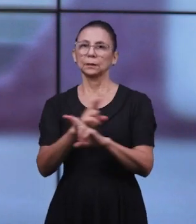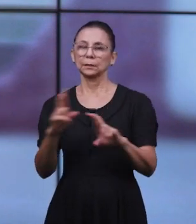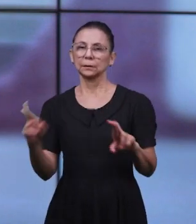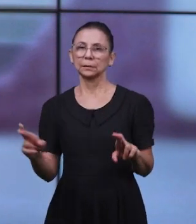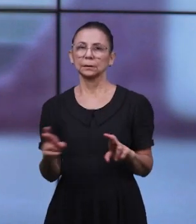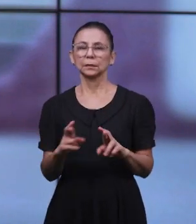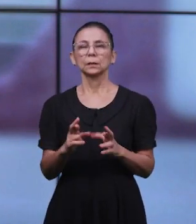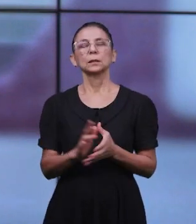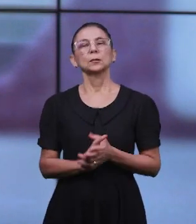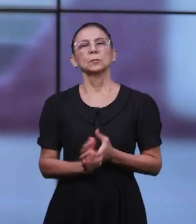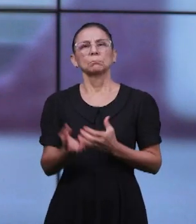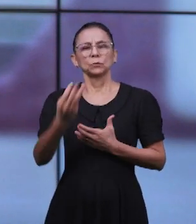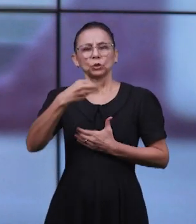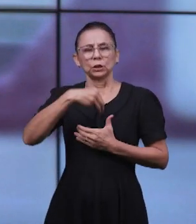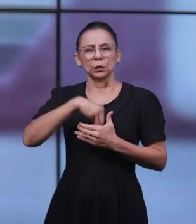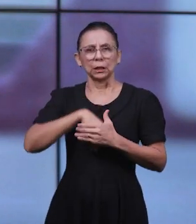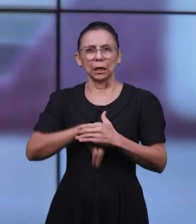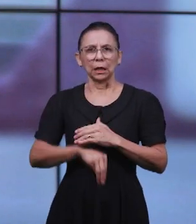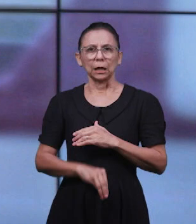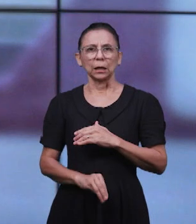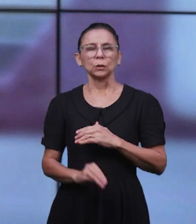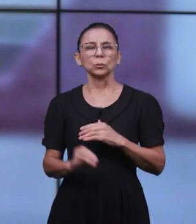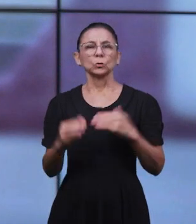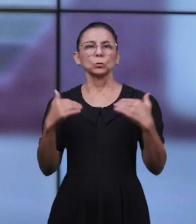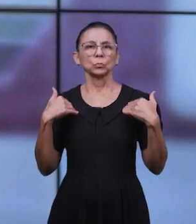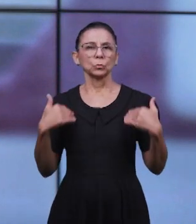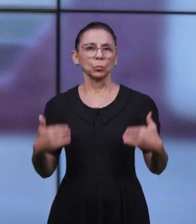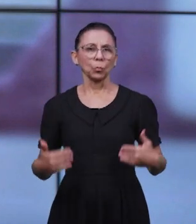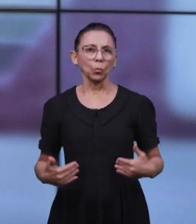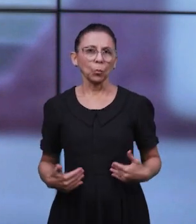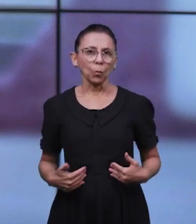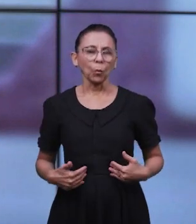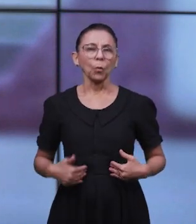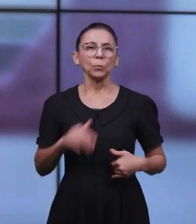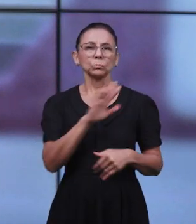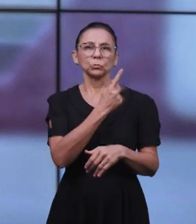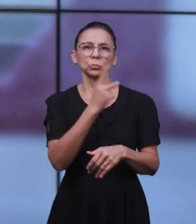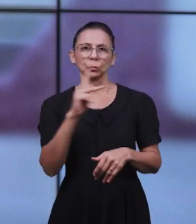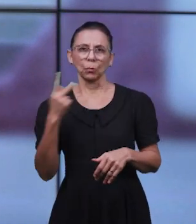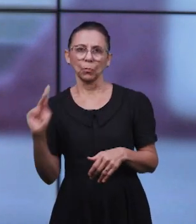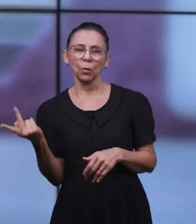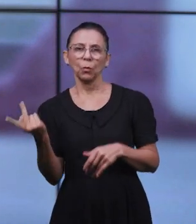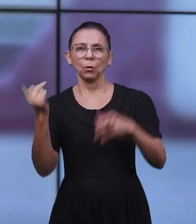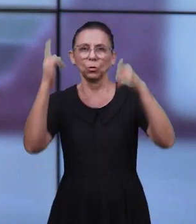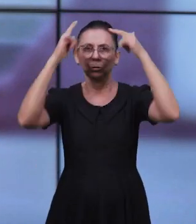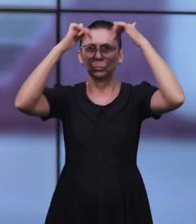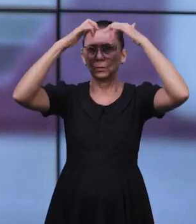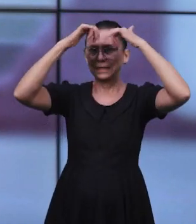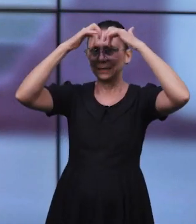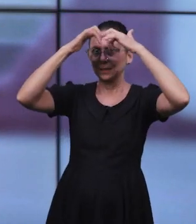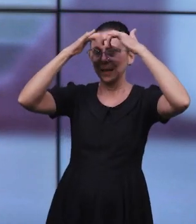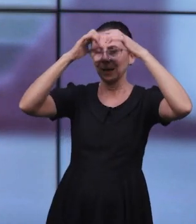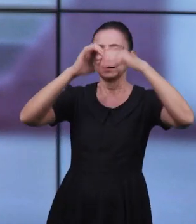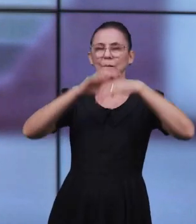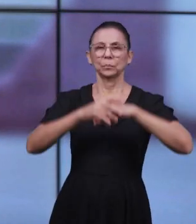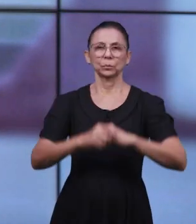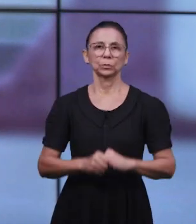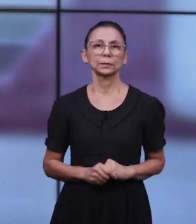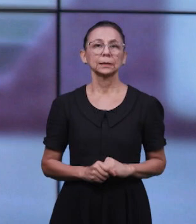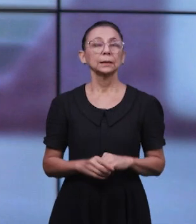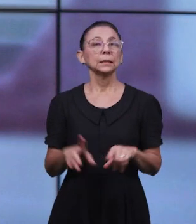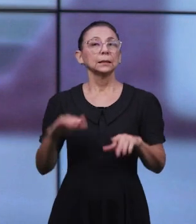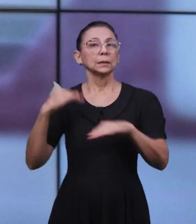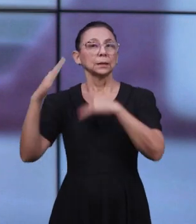de l'organisme et que s'élabore dans les interactions avec les autres, c'est-à-dire dans les processus d'enseignement et